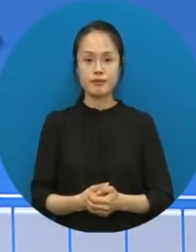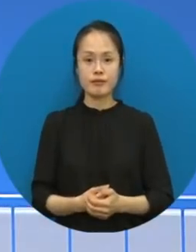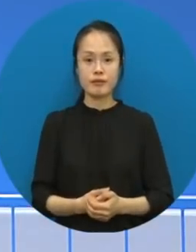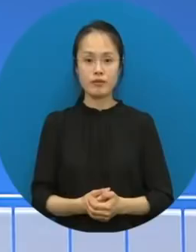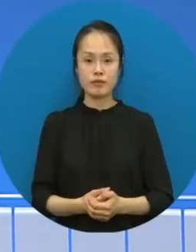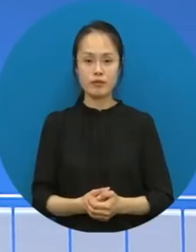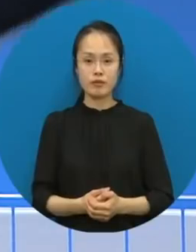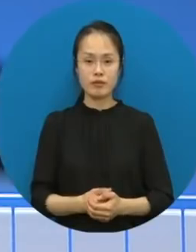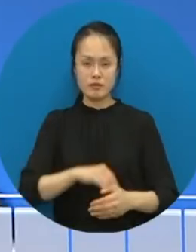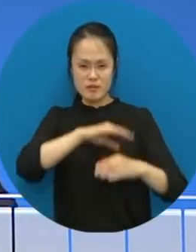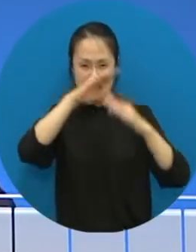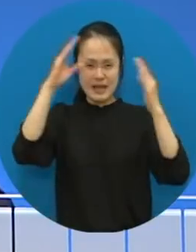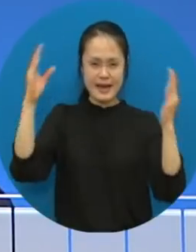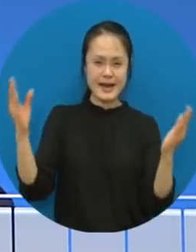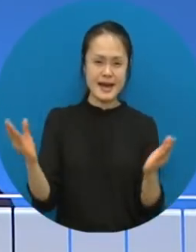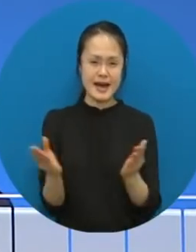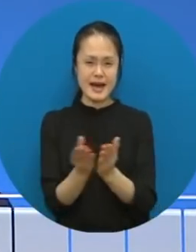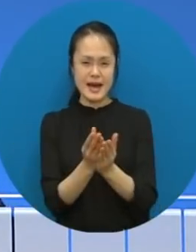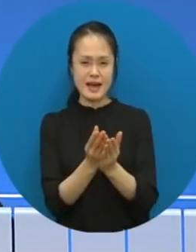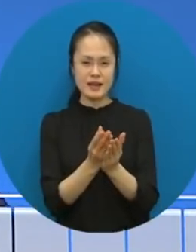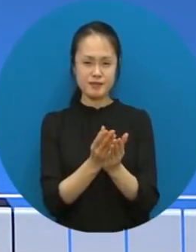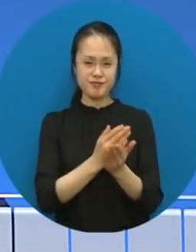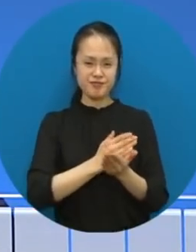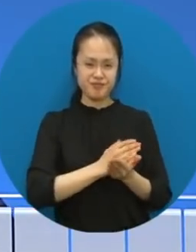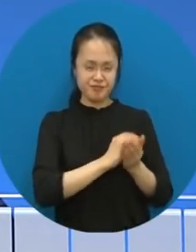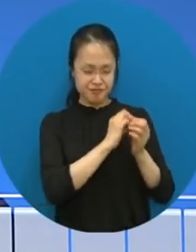다 떠나가라.